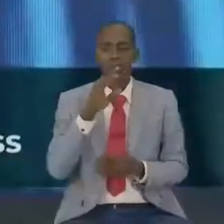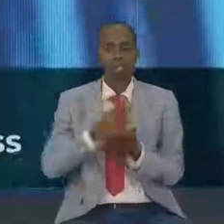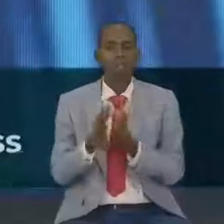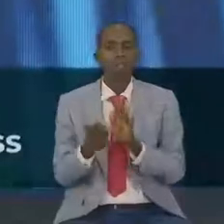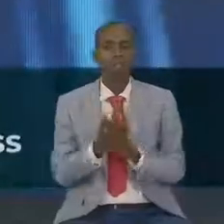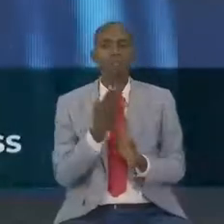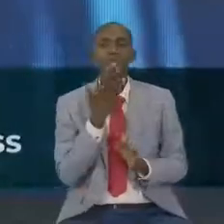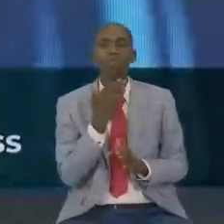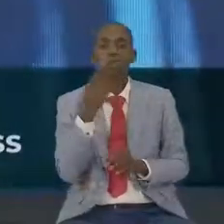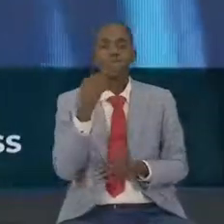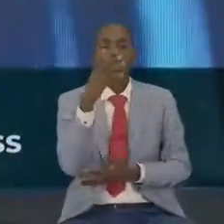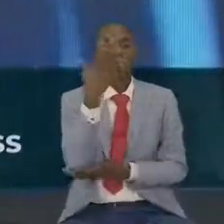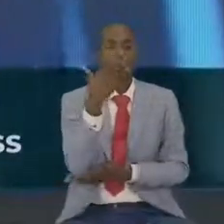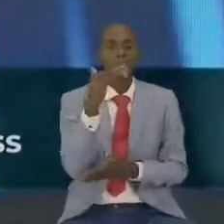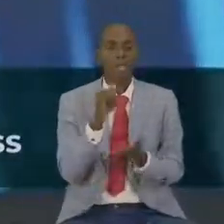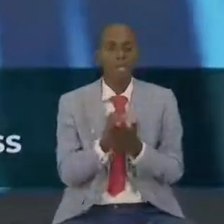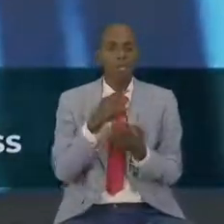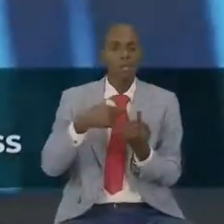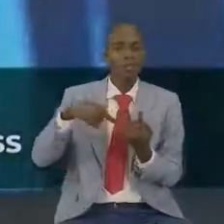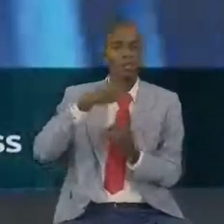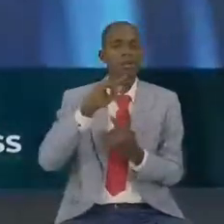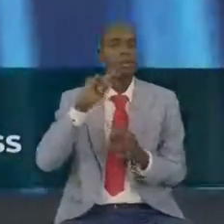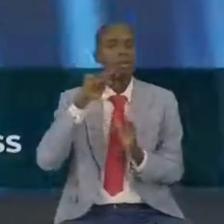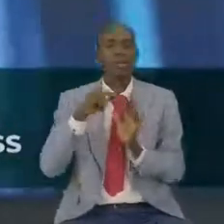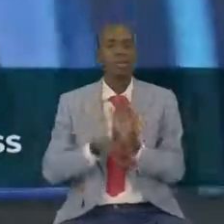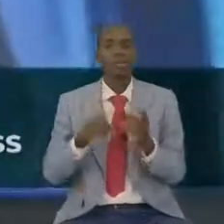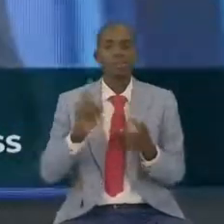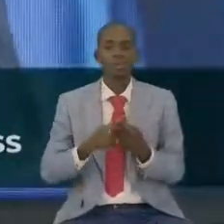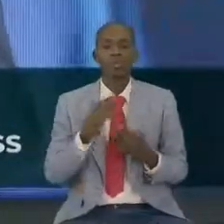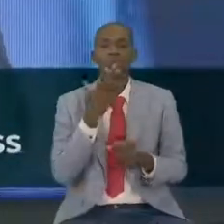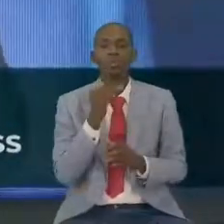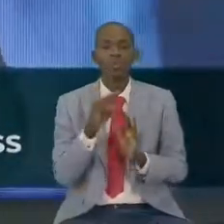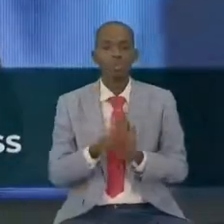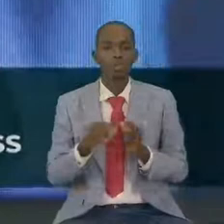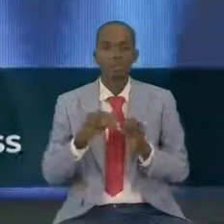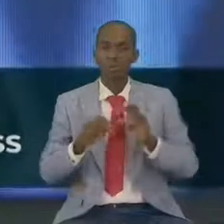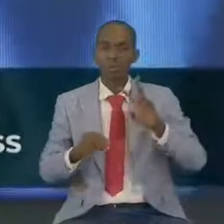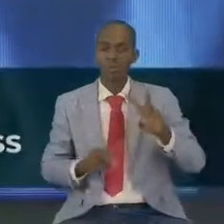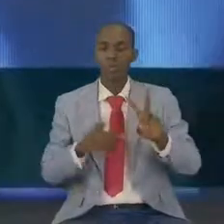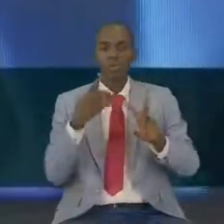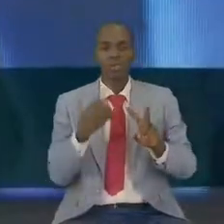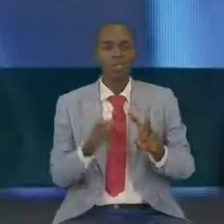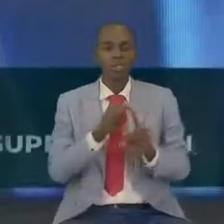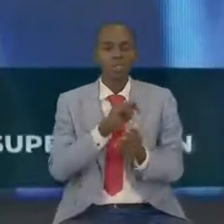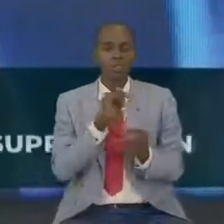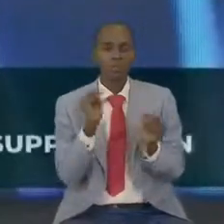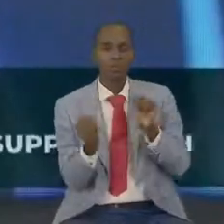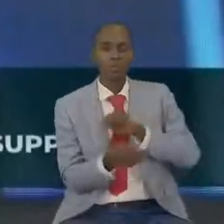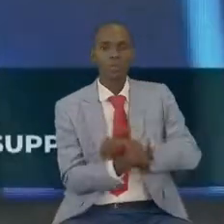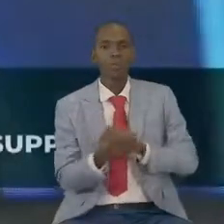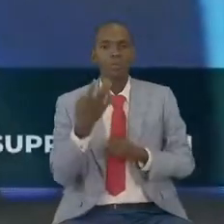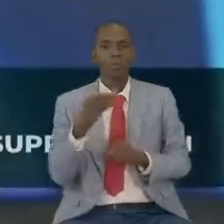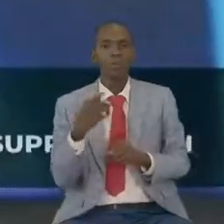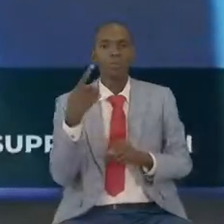bois qui a changé l'amertume en douceur. Deuxième élément, la transformation de l'amertume